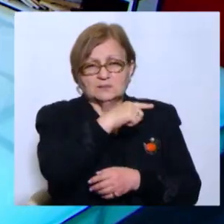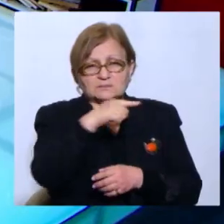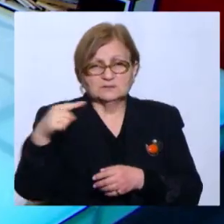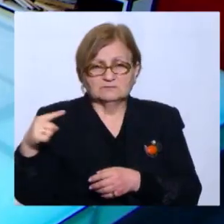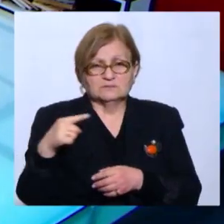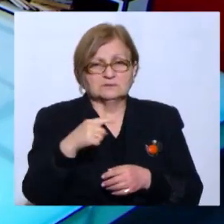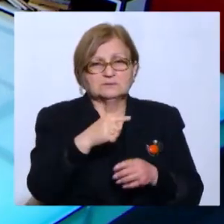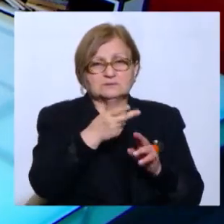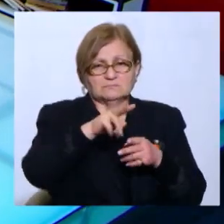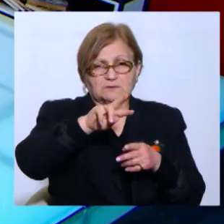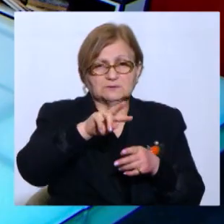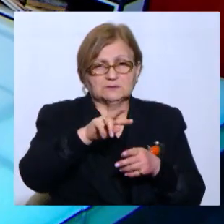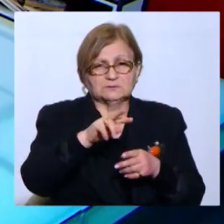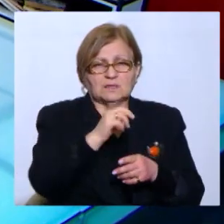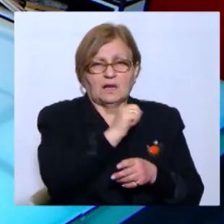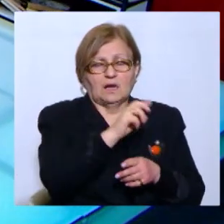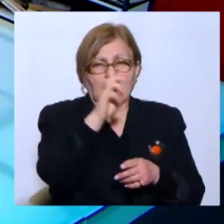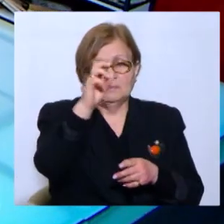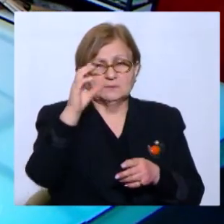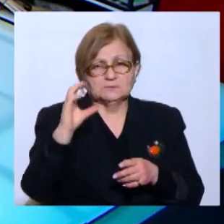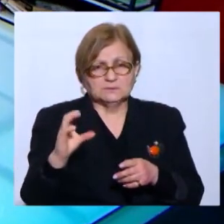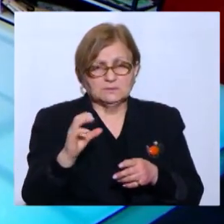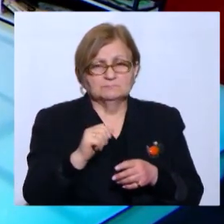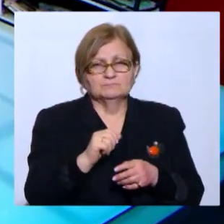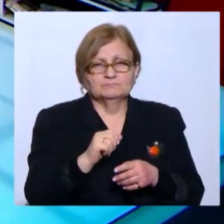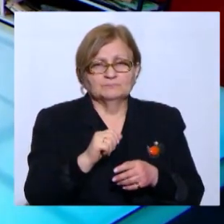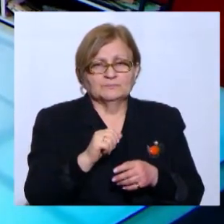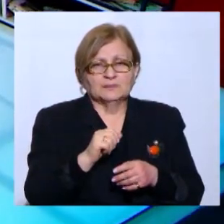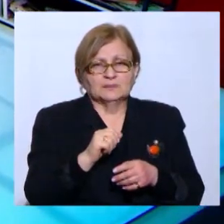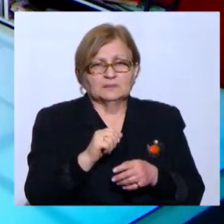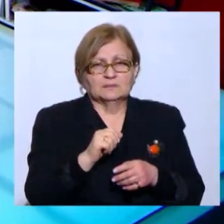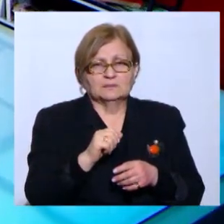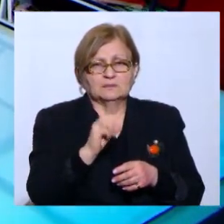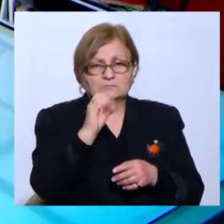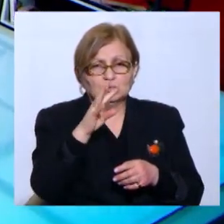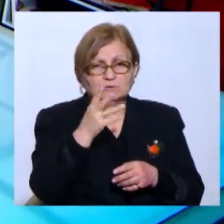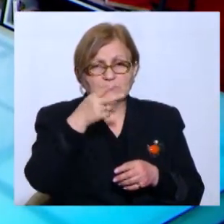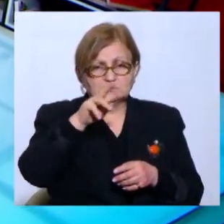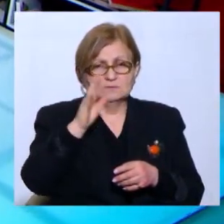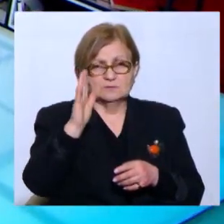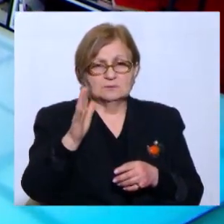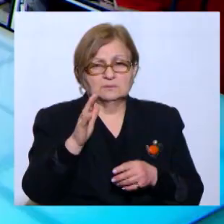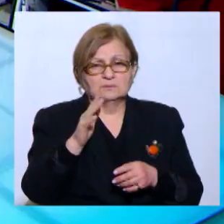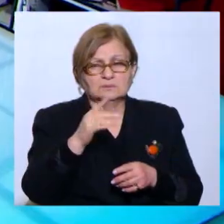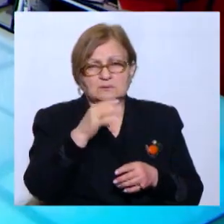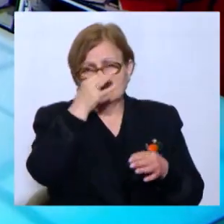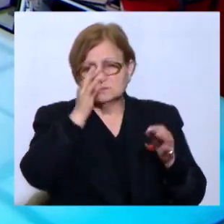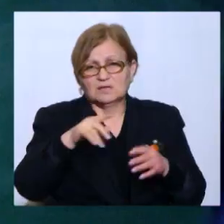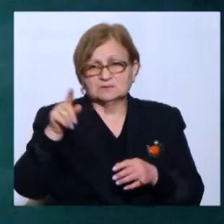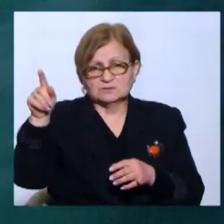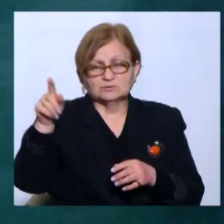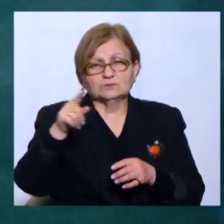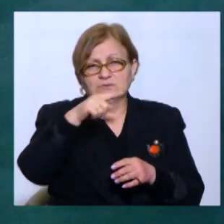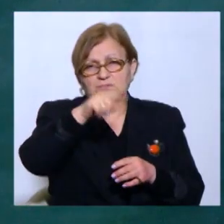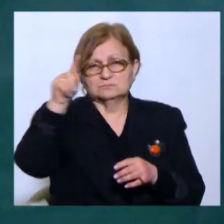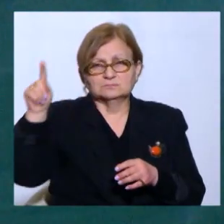კვადრატს, ყველაზე მოდის ეს იყოს AB და C. ესე იგი 14-ის კვადრატი იქნება დანარჩენი ორი გვერდის